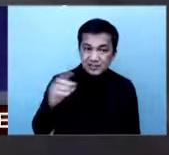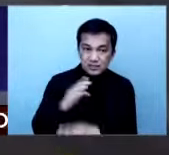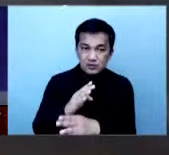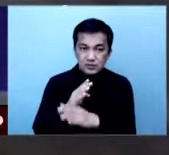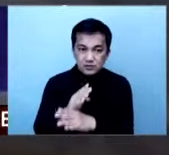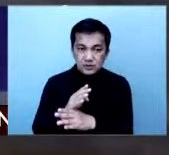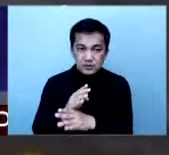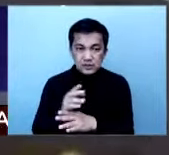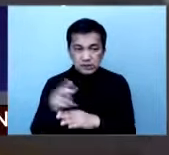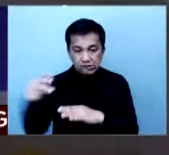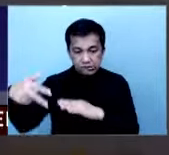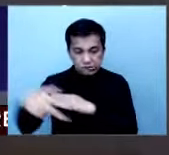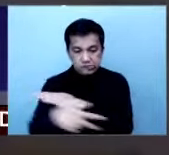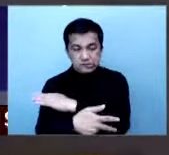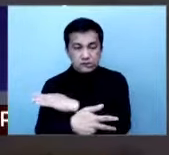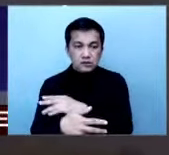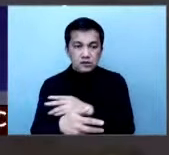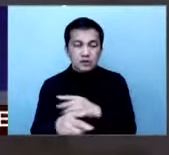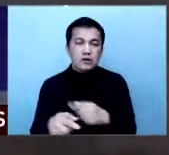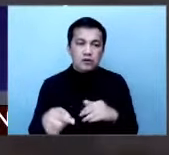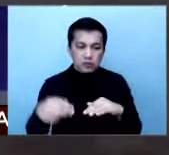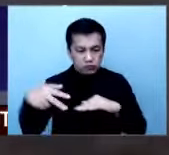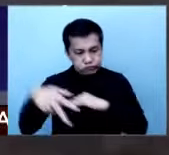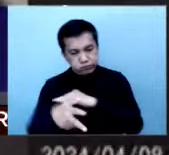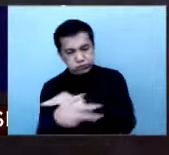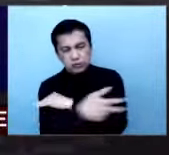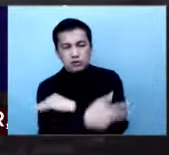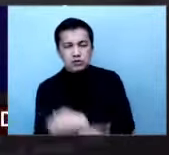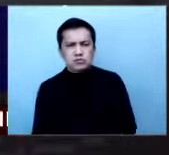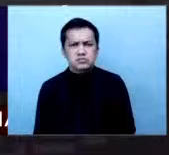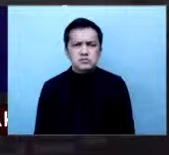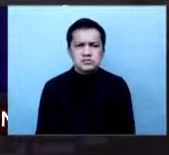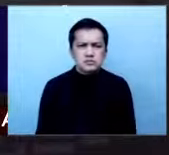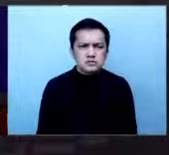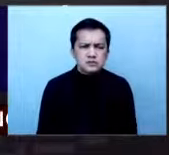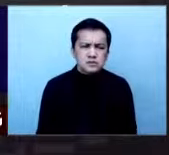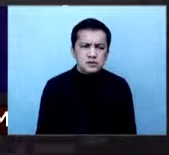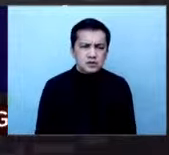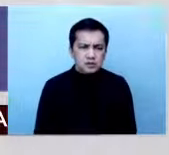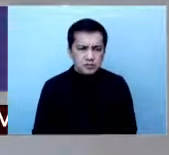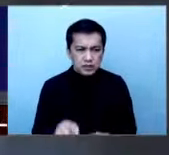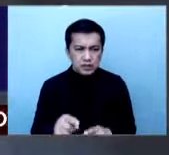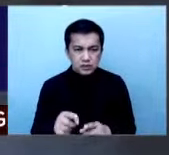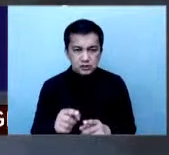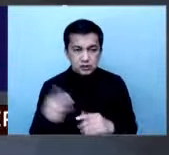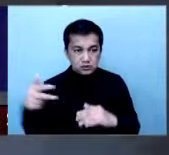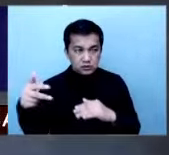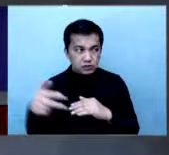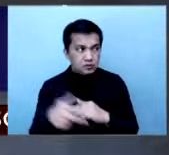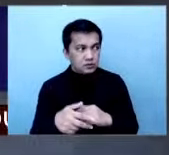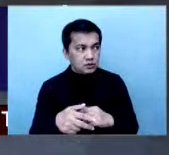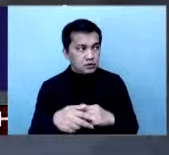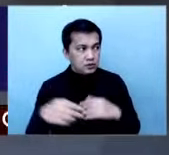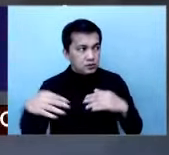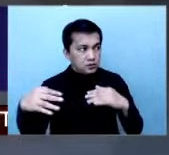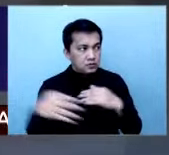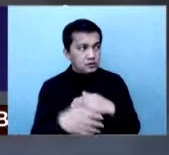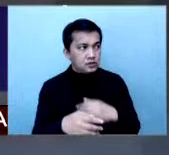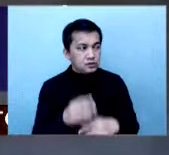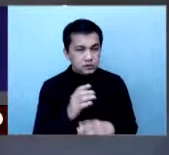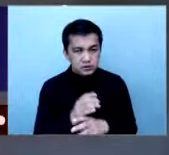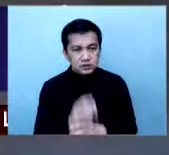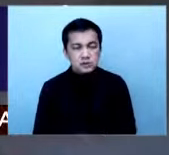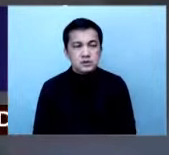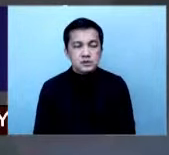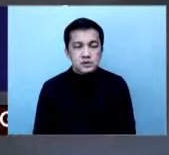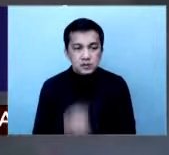sasakyan pati ang mismong sasakyan na may Dash c fage pero ang direksyon ng motor na yan pasalubong sa mga sasakyan ayon sa